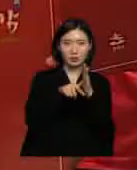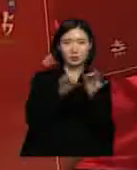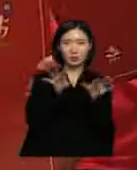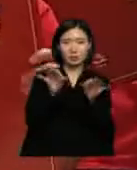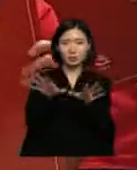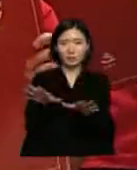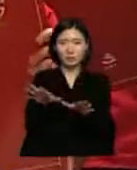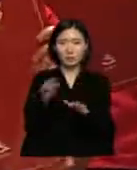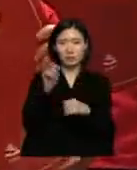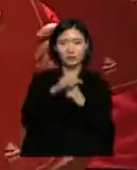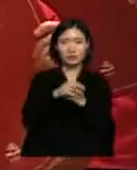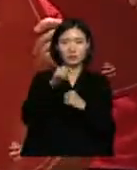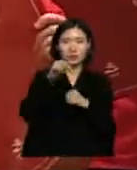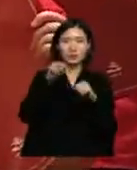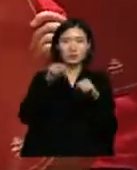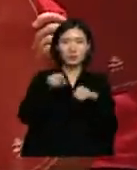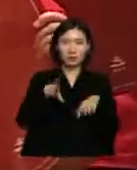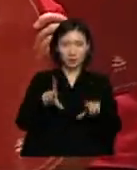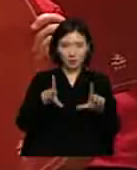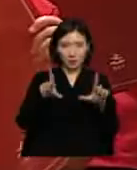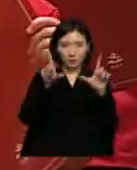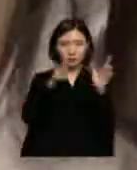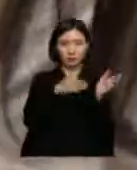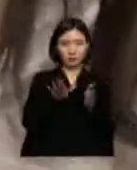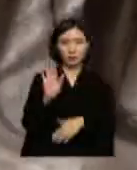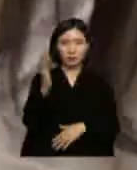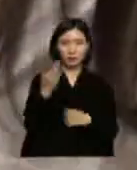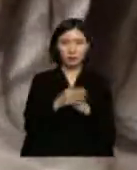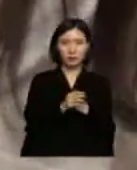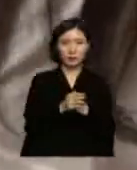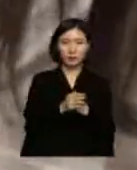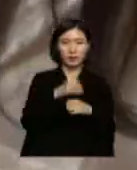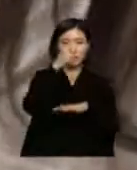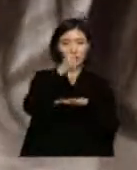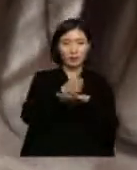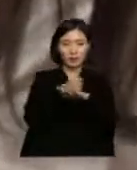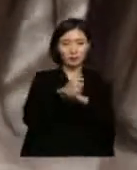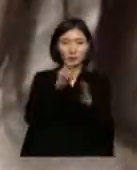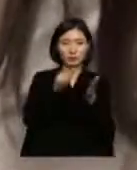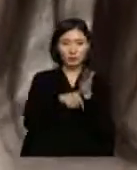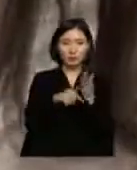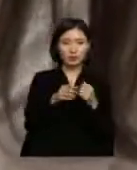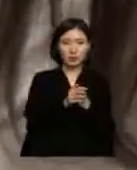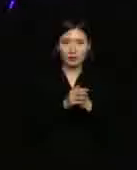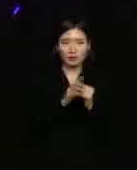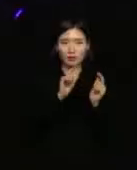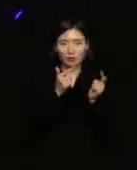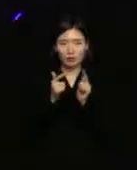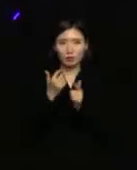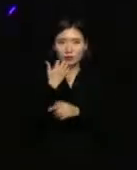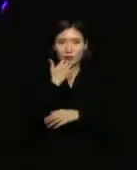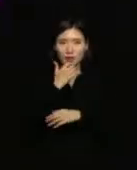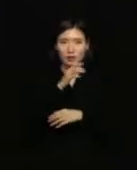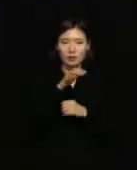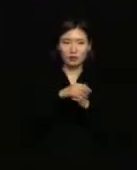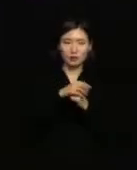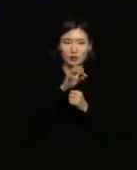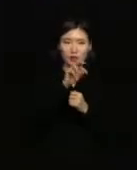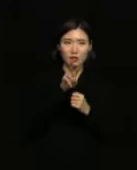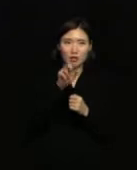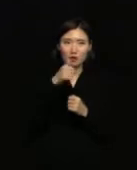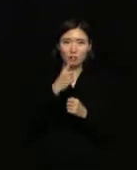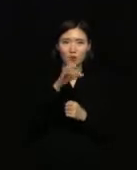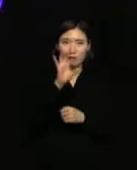연습하며 이날을 준비해왔습니다. 드디어 피날레 무대. 형형색색의 야광봉이 수놓아지고